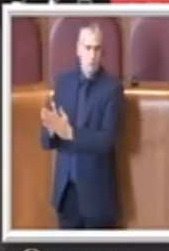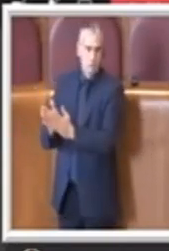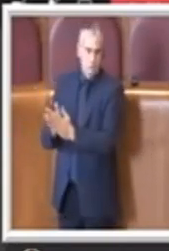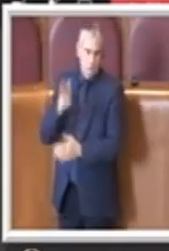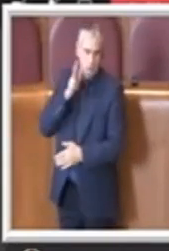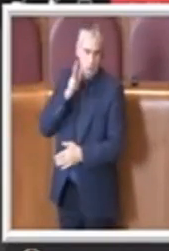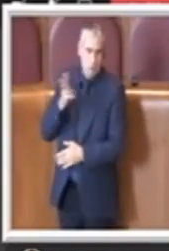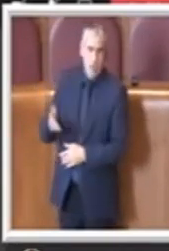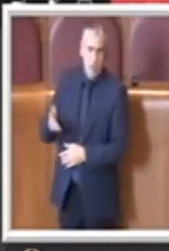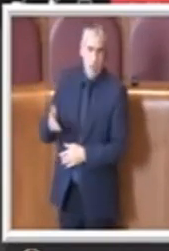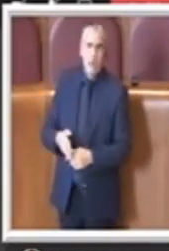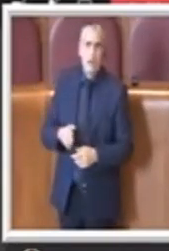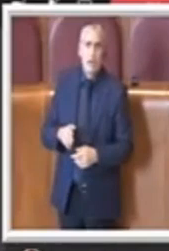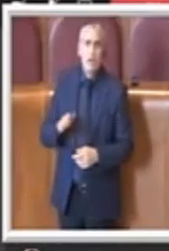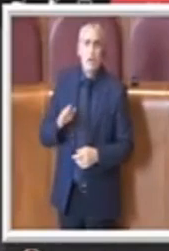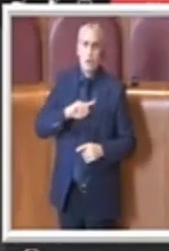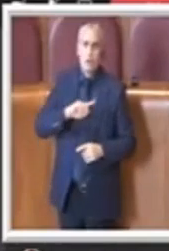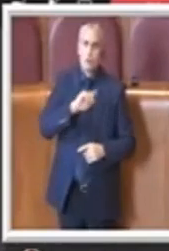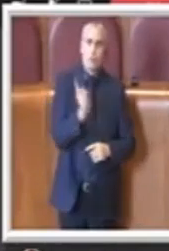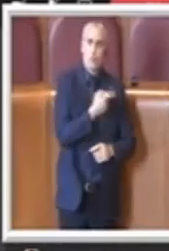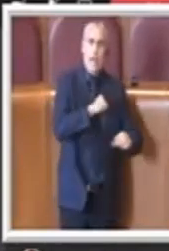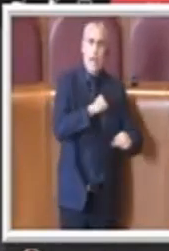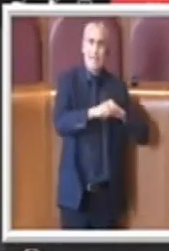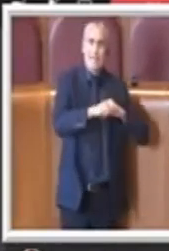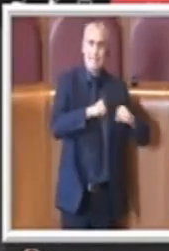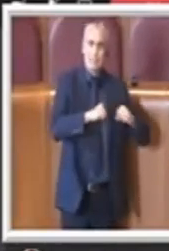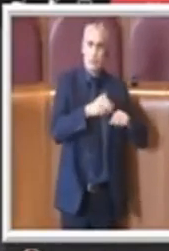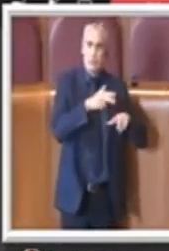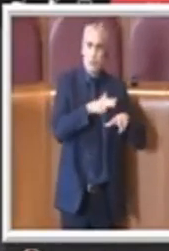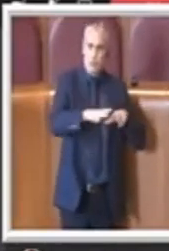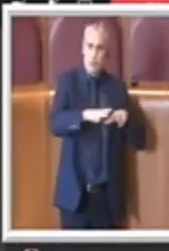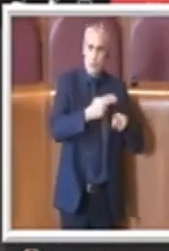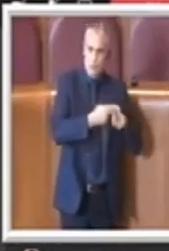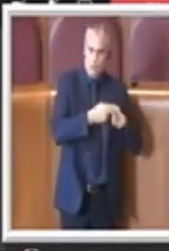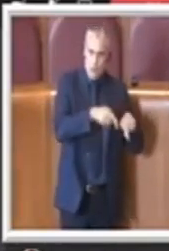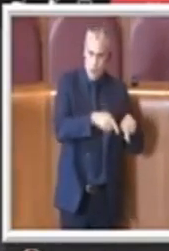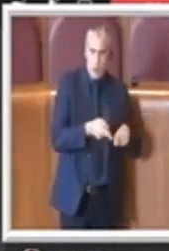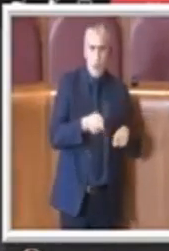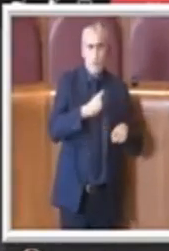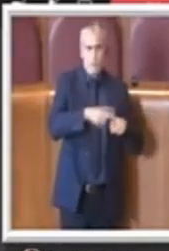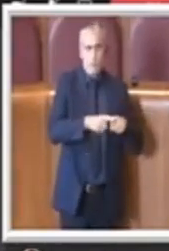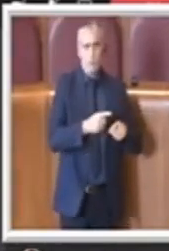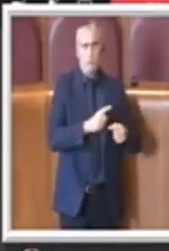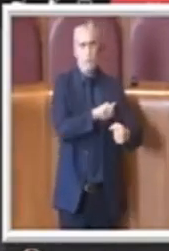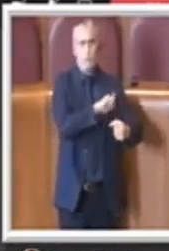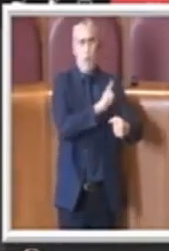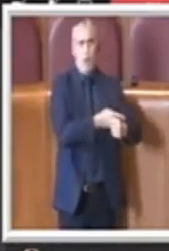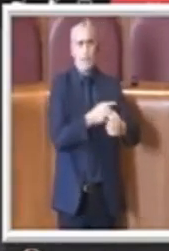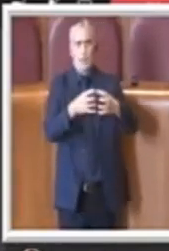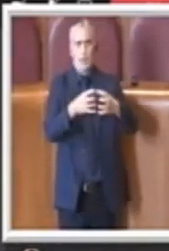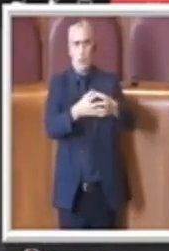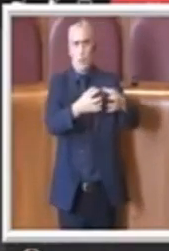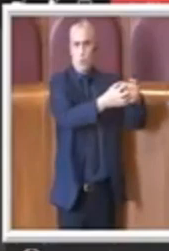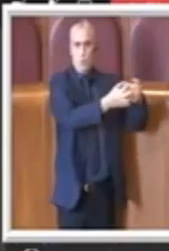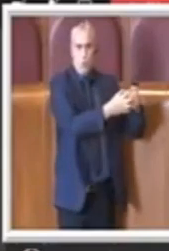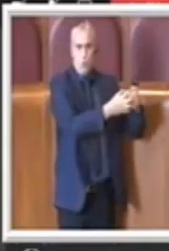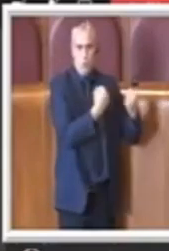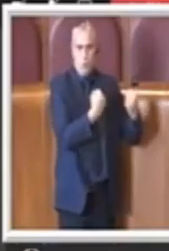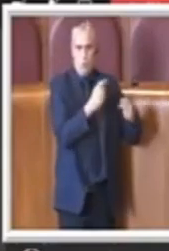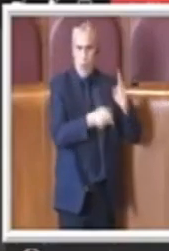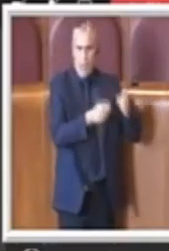tutto la l'amministrazione e credo anche tutte le forze politiche siano d'accordo col dover